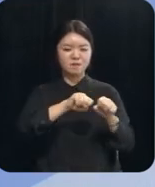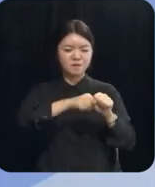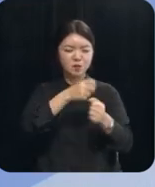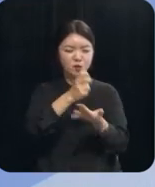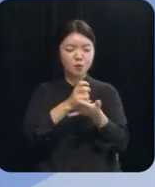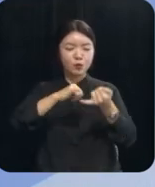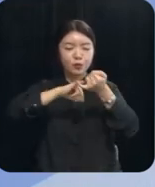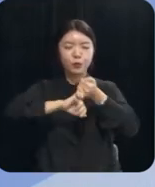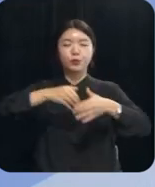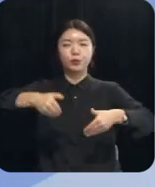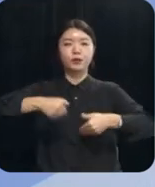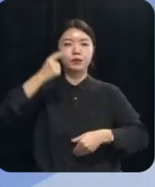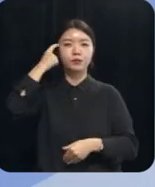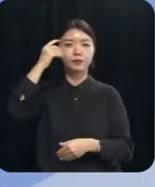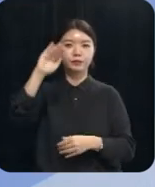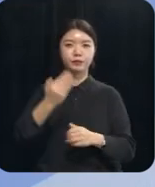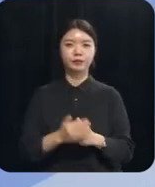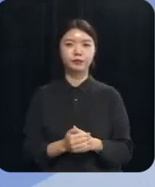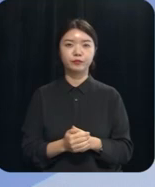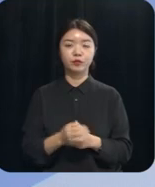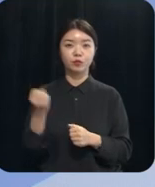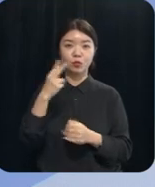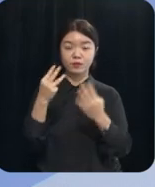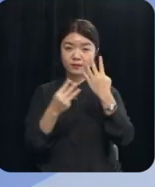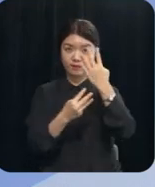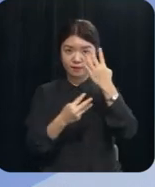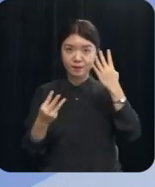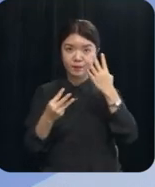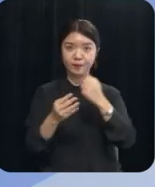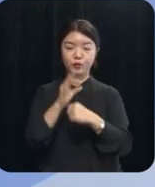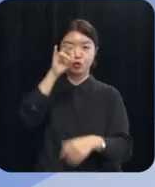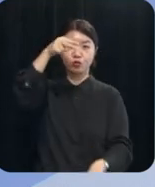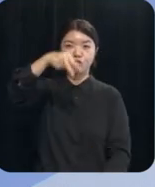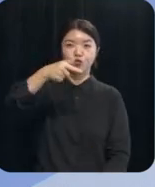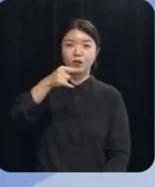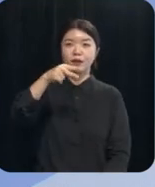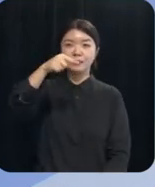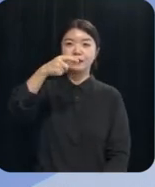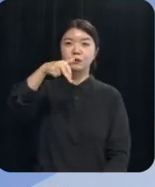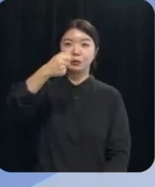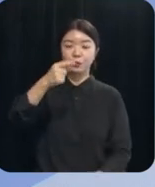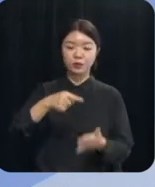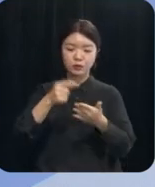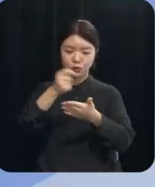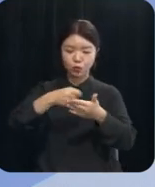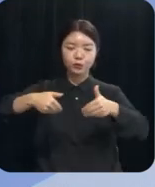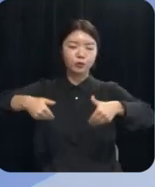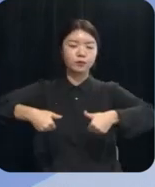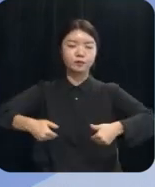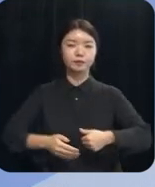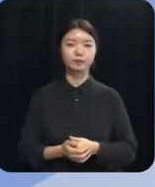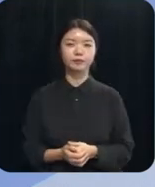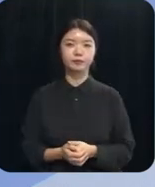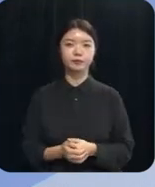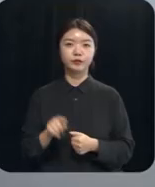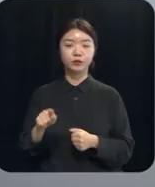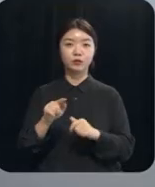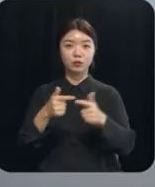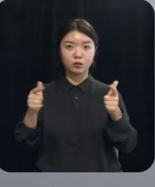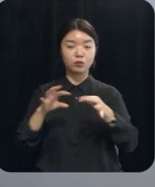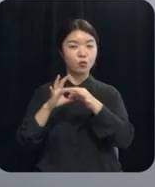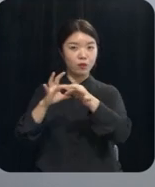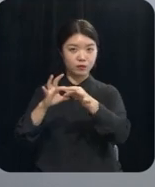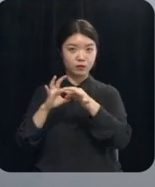반드시 만들어져야 된다고 생각합니다. 또한 4.3 유네스코 기록물 등재도 추진해야 된다고 생각합니다. 이런 것들을